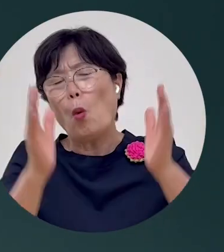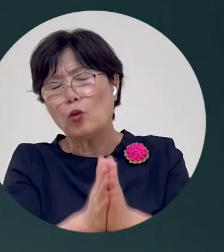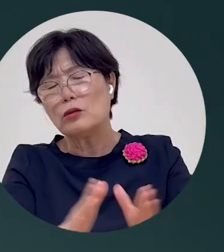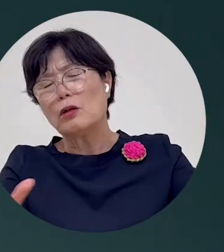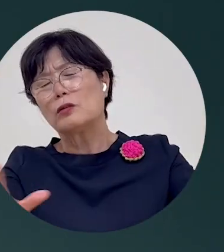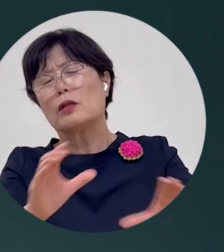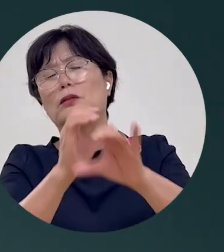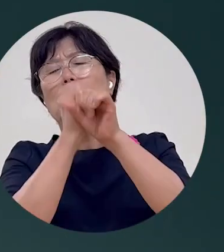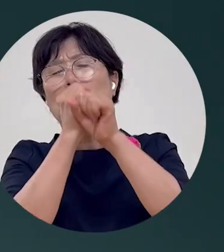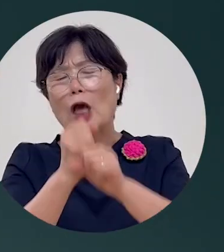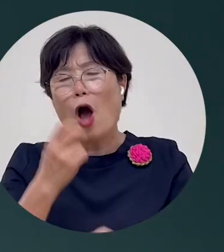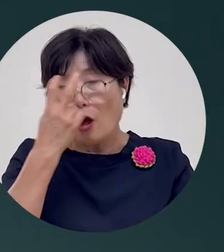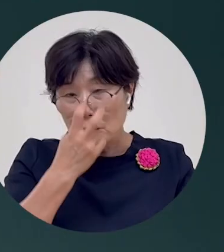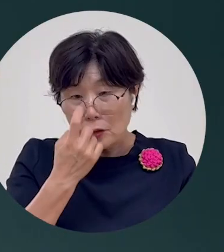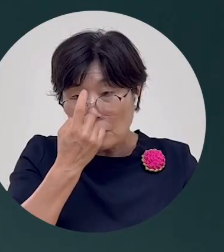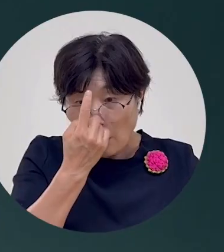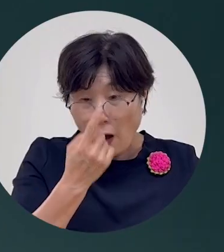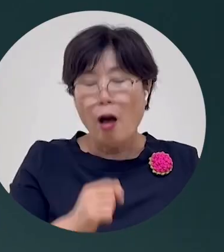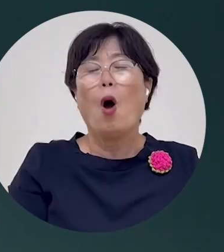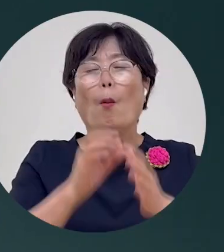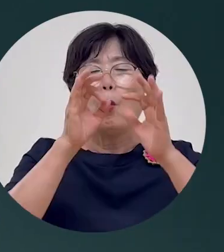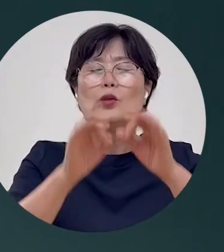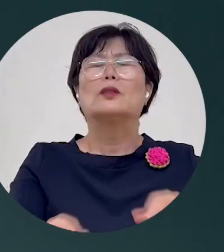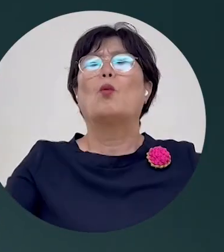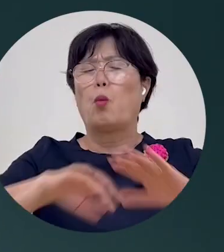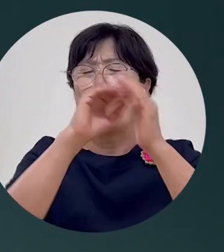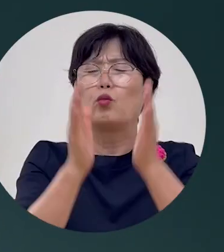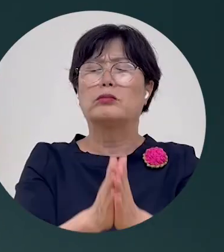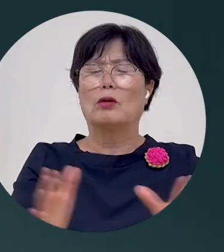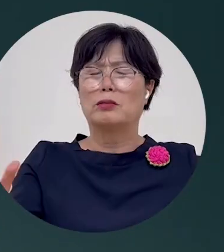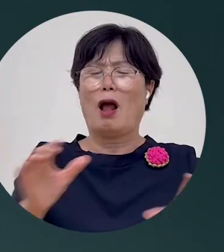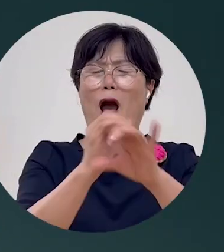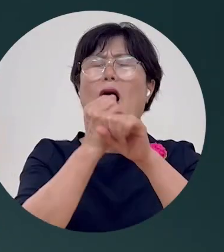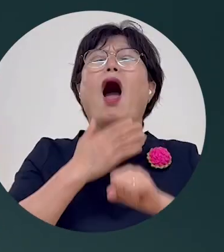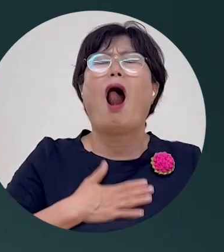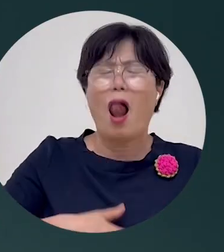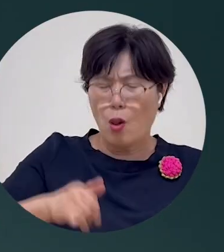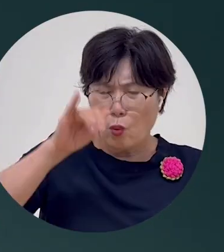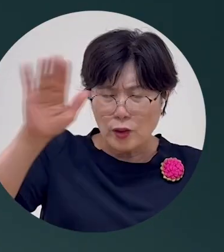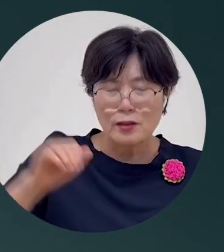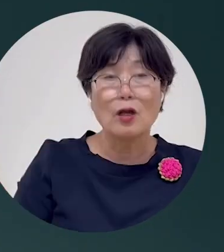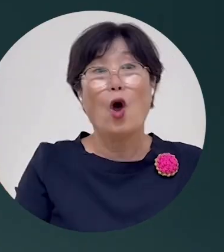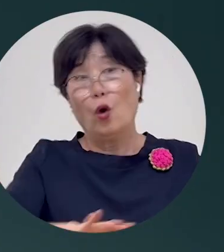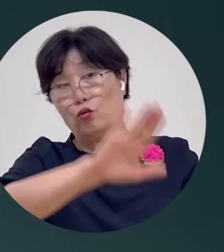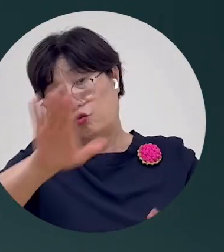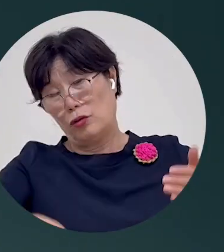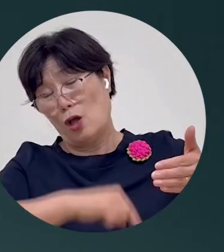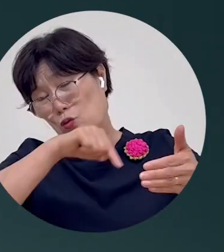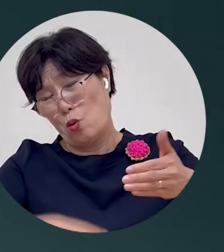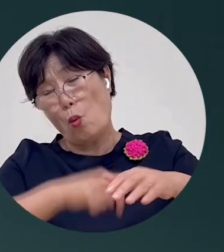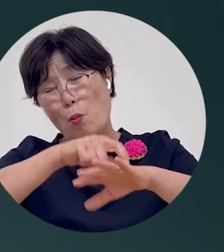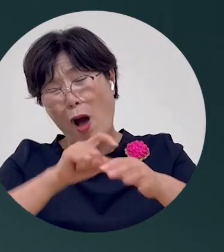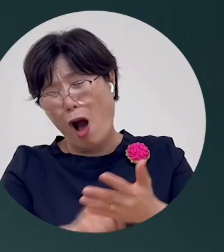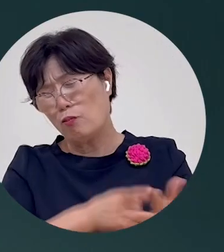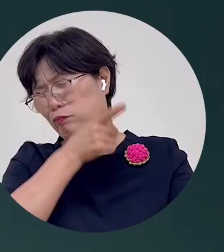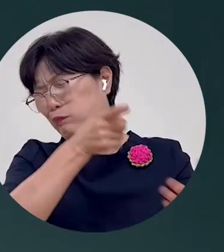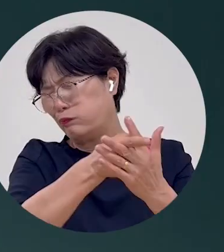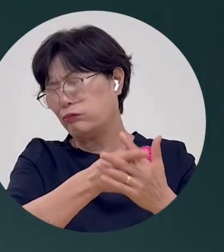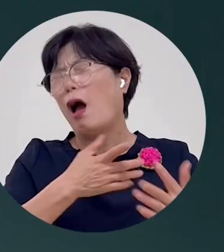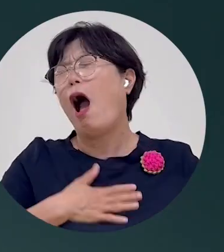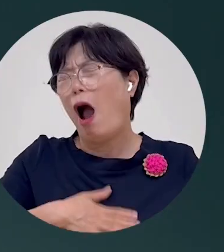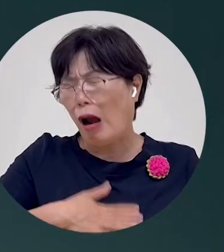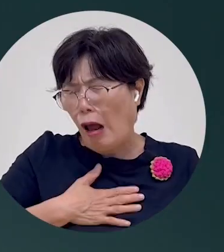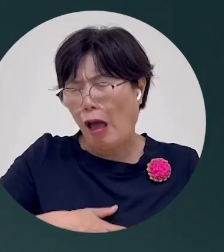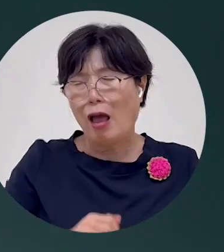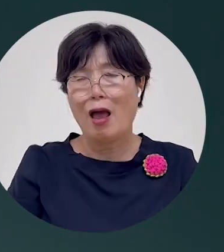모든 것을 다 알고 계십니다. 자, 우리의 속마음도 다 알까요? 아십니다.